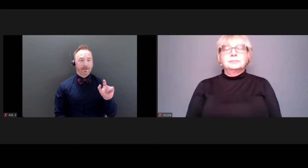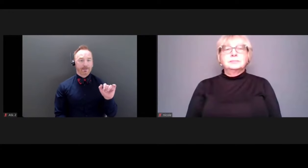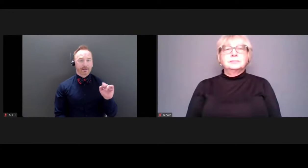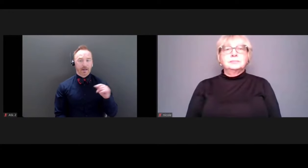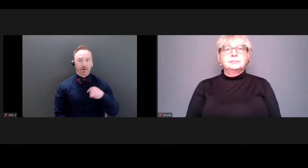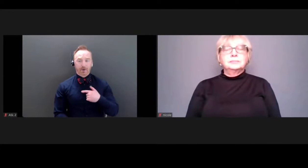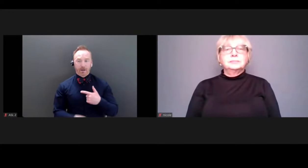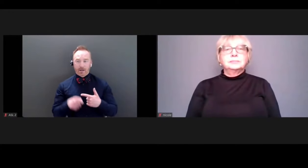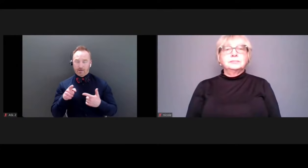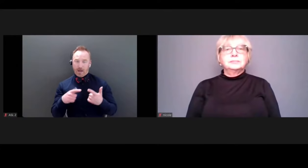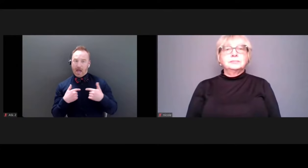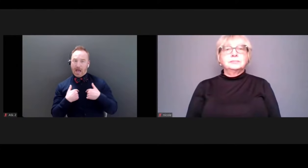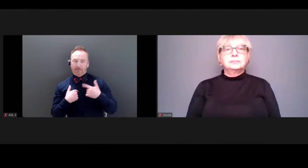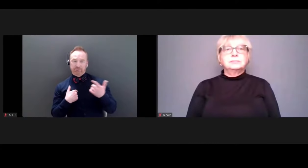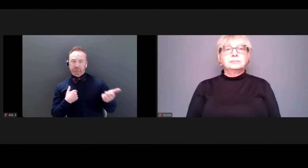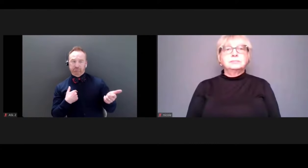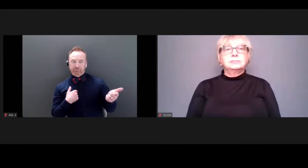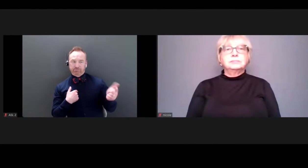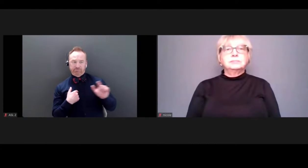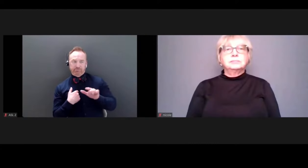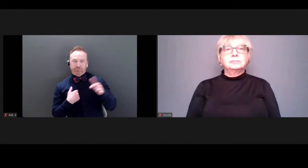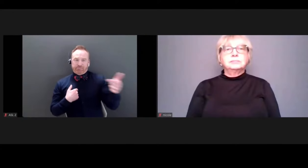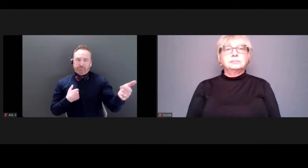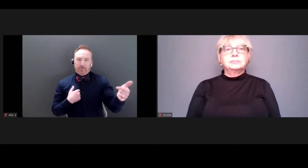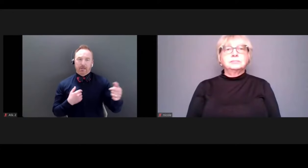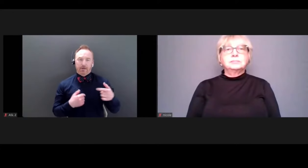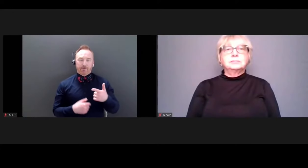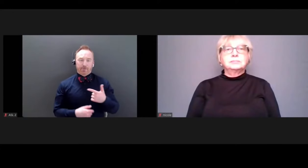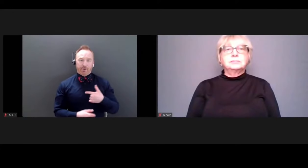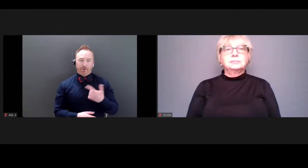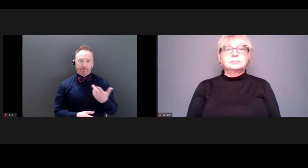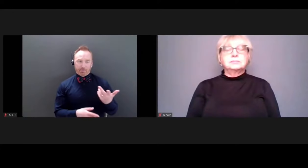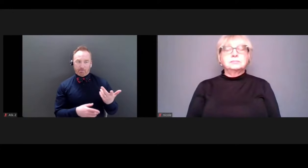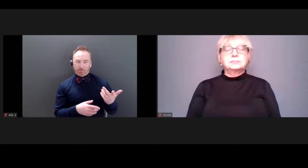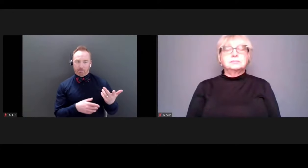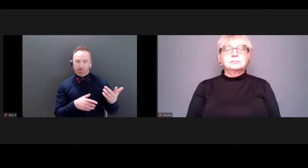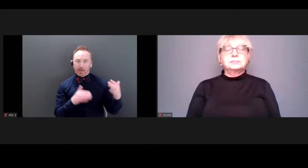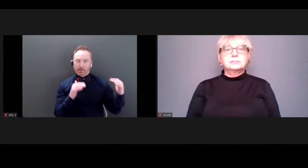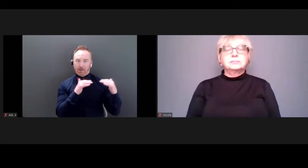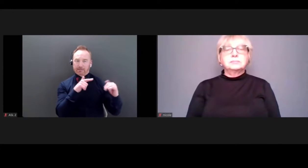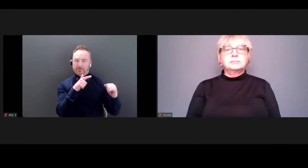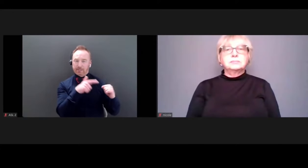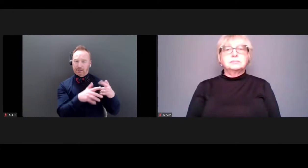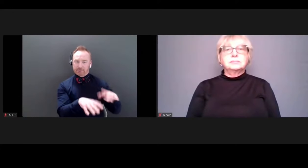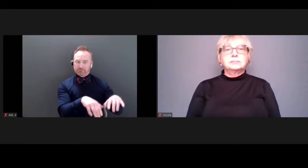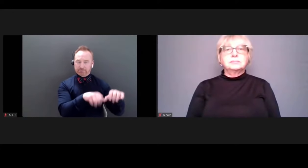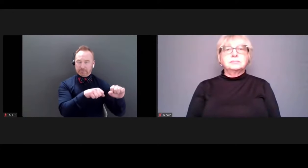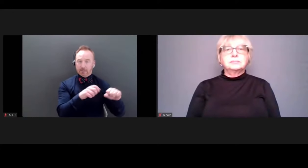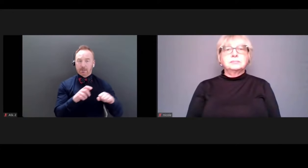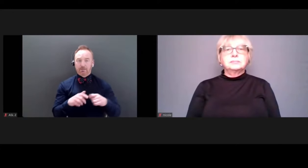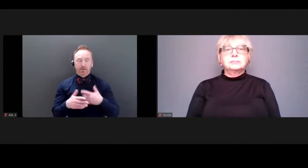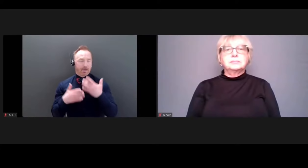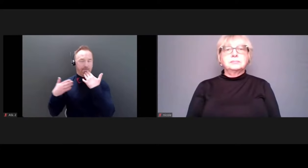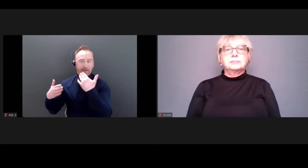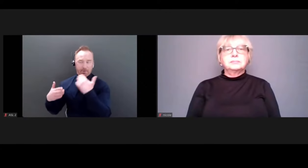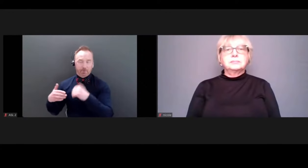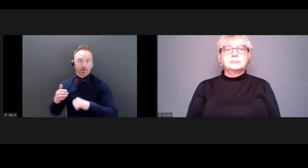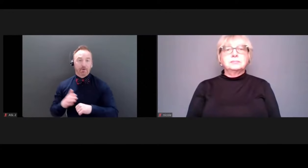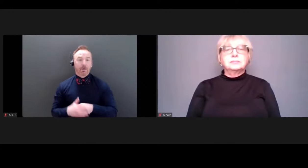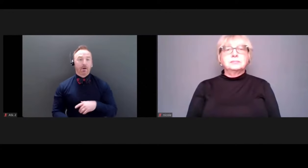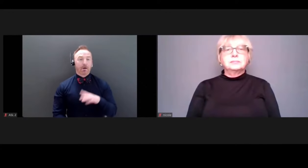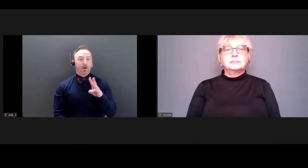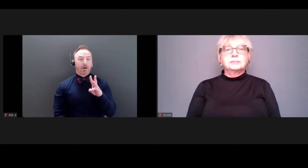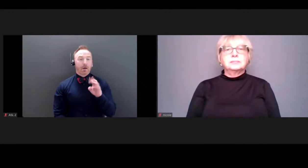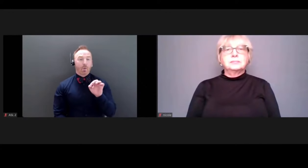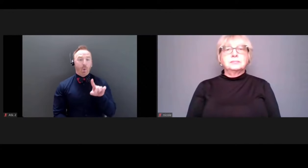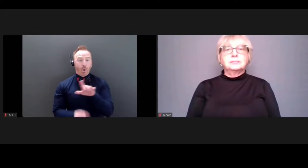I'll pass to allow more time for my colleagues. Thank you. Okay. Thank you, sir. So we'll start with Ward 1. Councillor Luloff, do